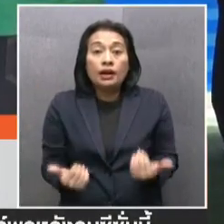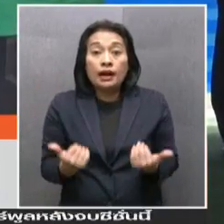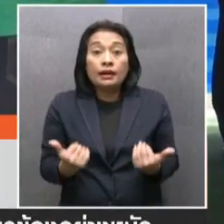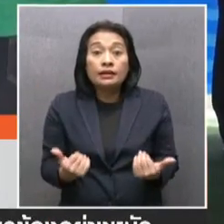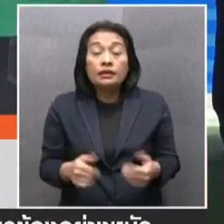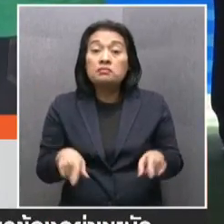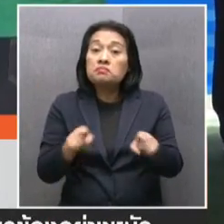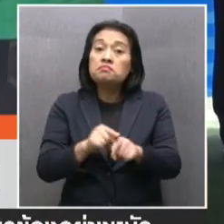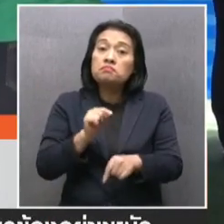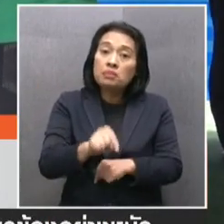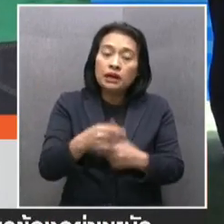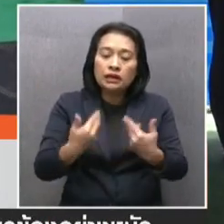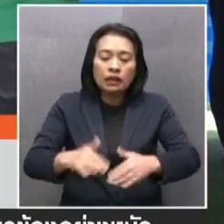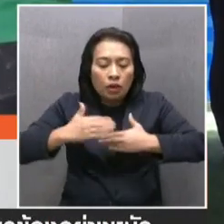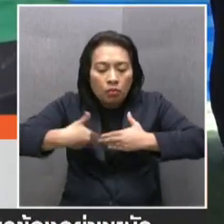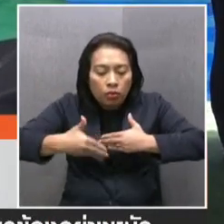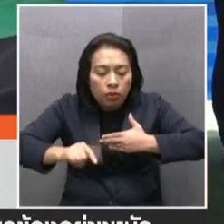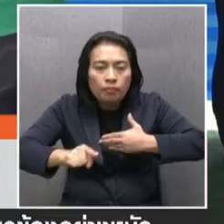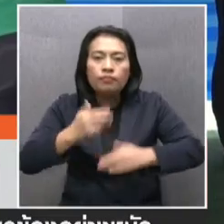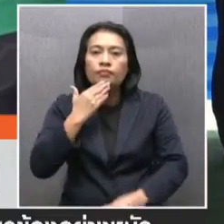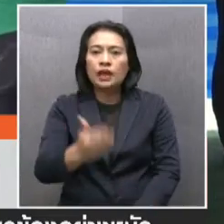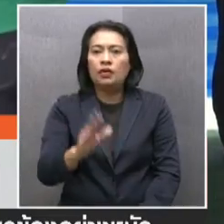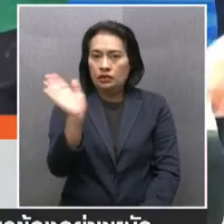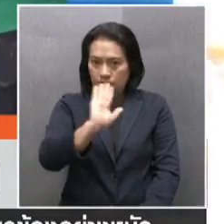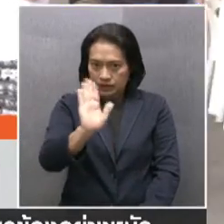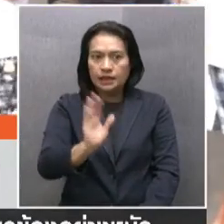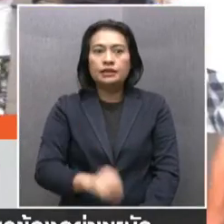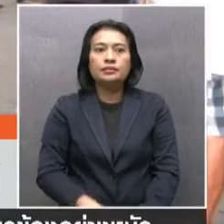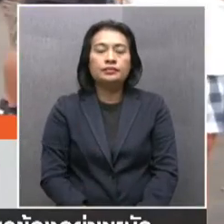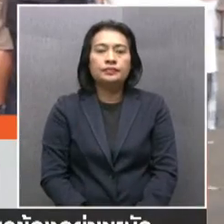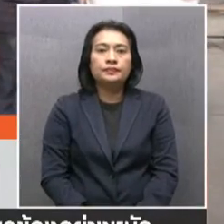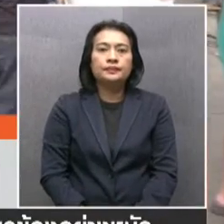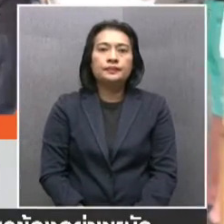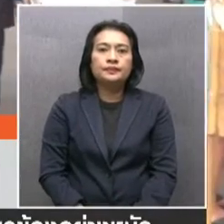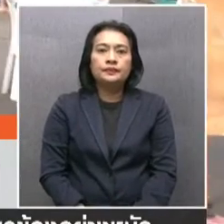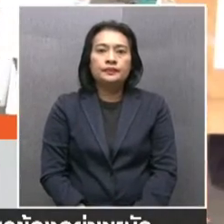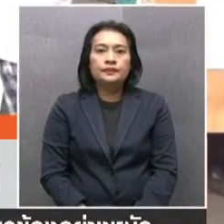แบบนี้แล้วจะต้องเป็นแบบนี้ตลอดไปค่ะ